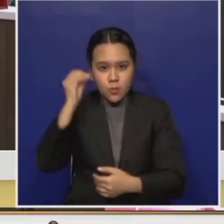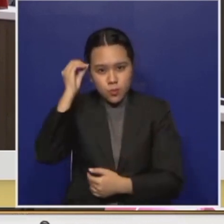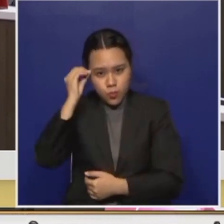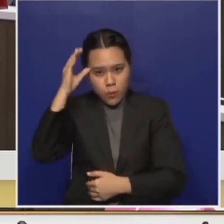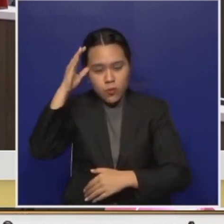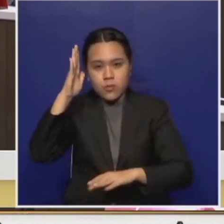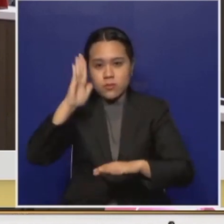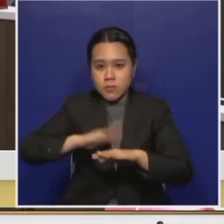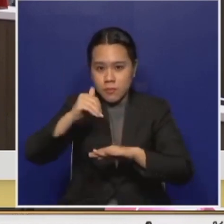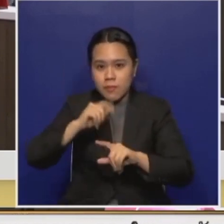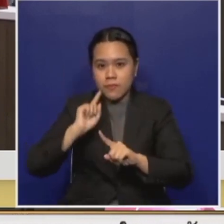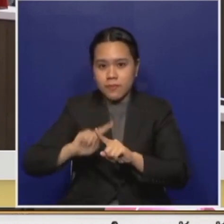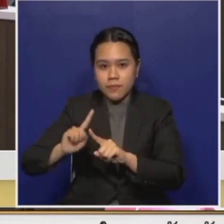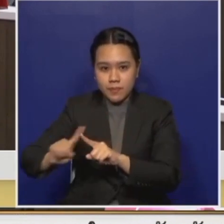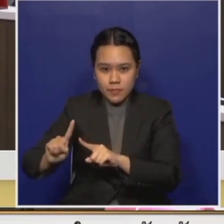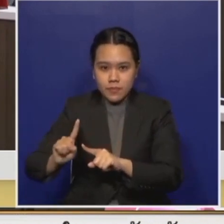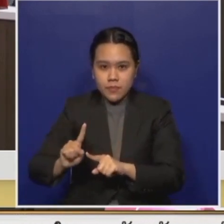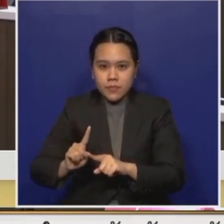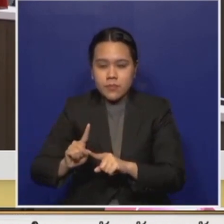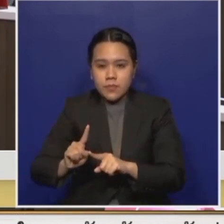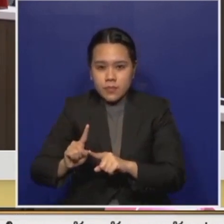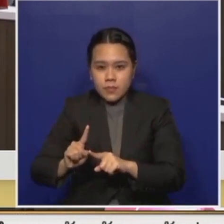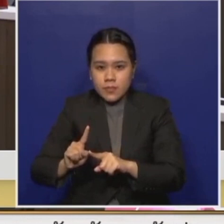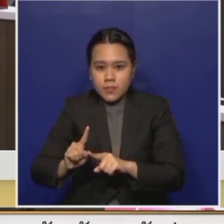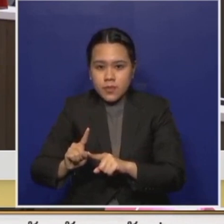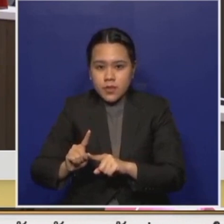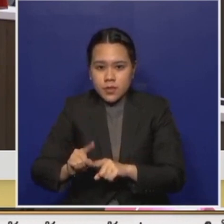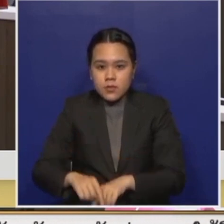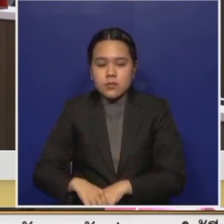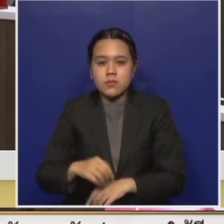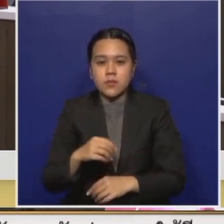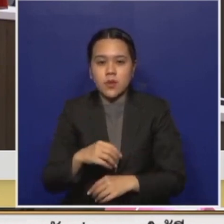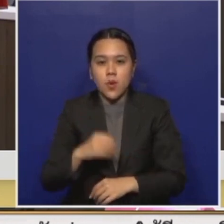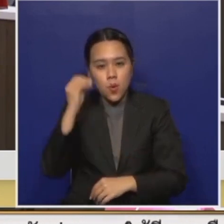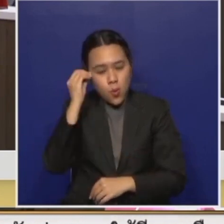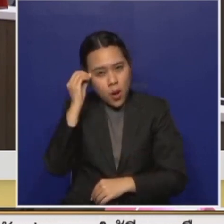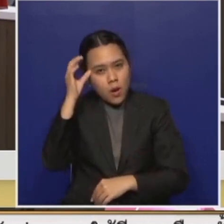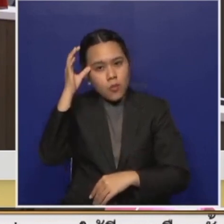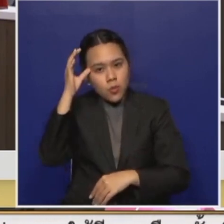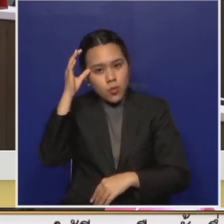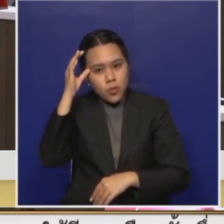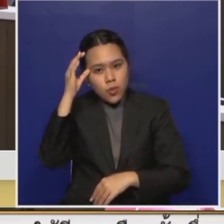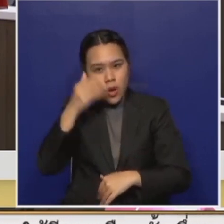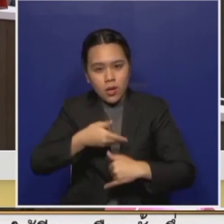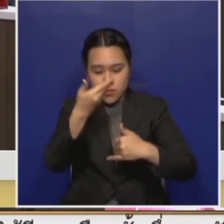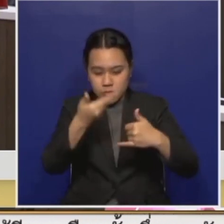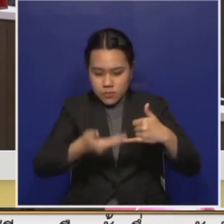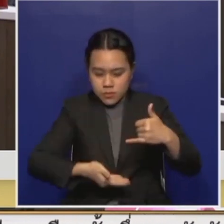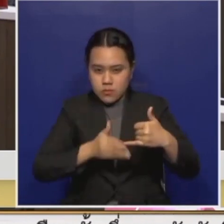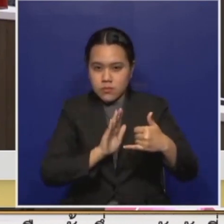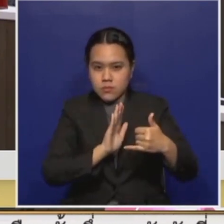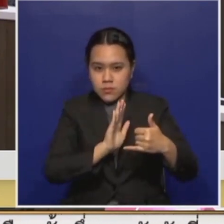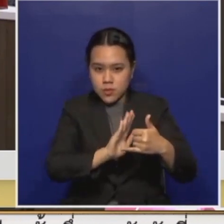ามารถภูมปัญญา วธิพาะว ของ ตัวท่าน